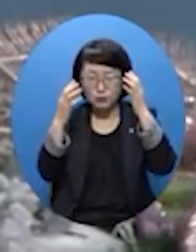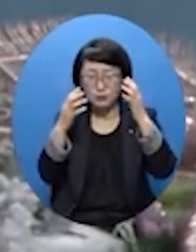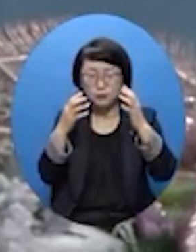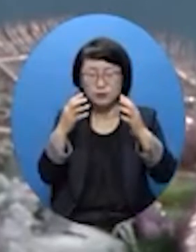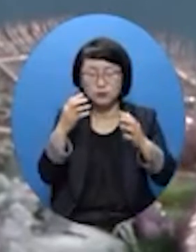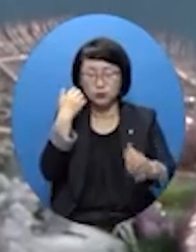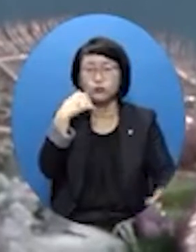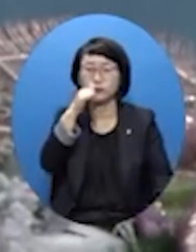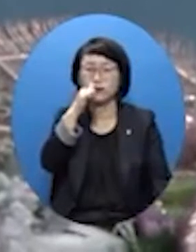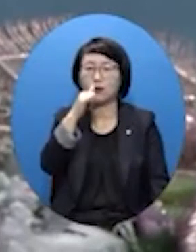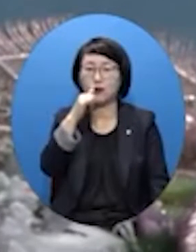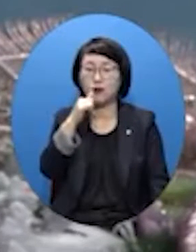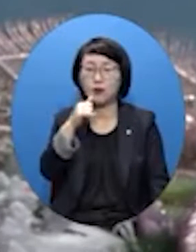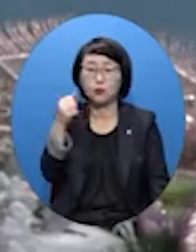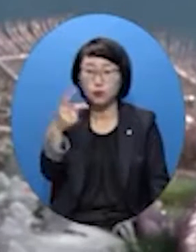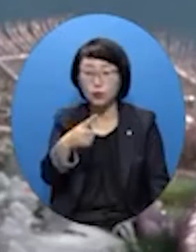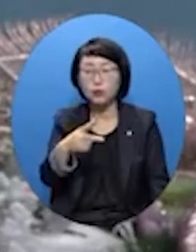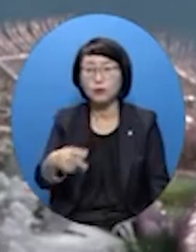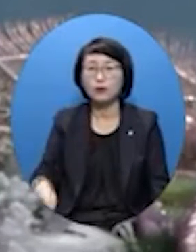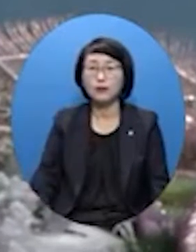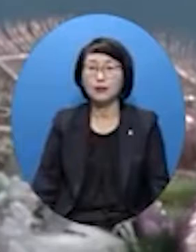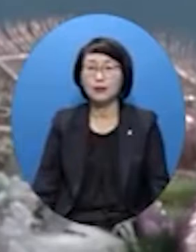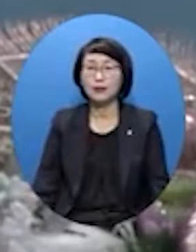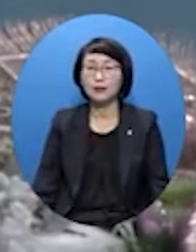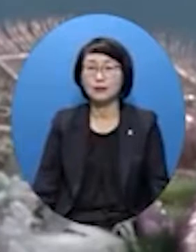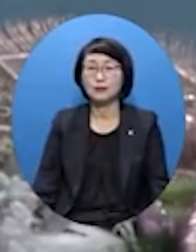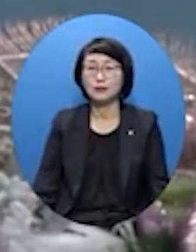있습니다. 어떤 사람들은